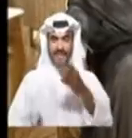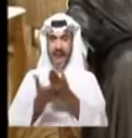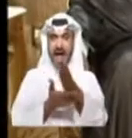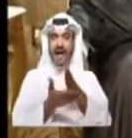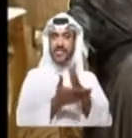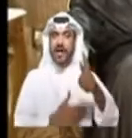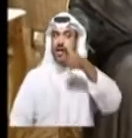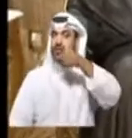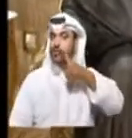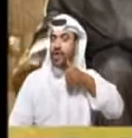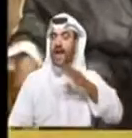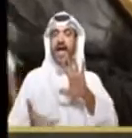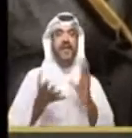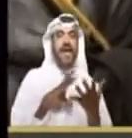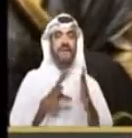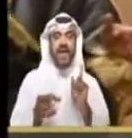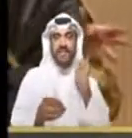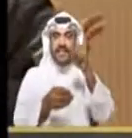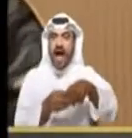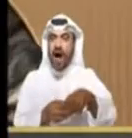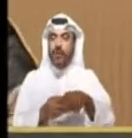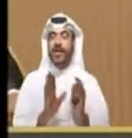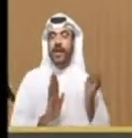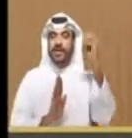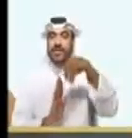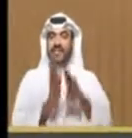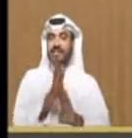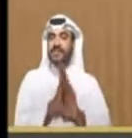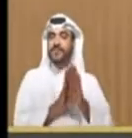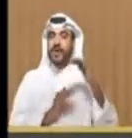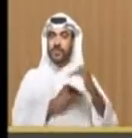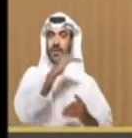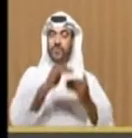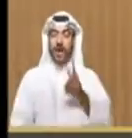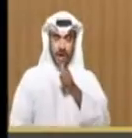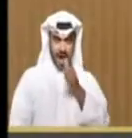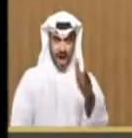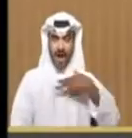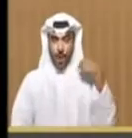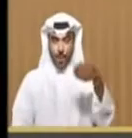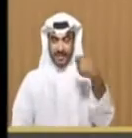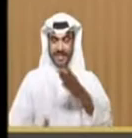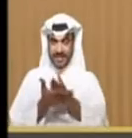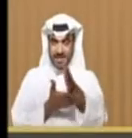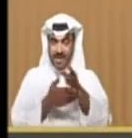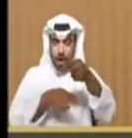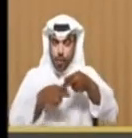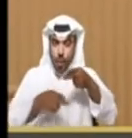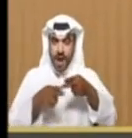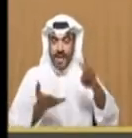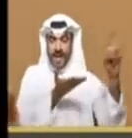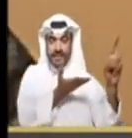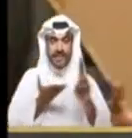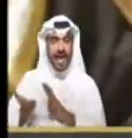جمهورية السودان الشقيقة إبراهيم غندور والوفد المرافق له. وقد أكد الشيخ صباح الخالد أن زيارة